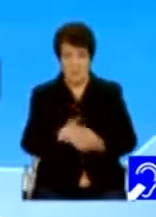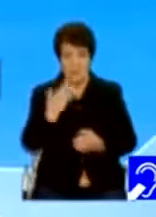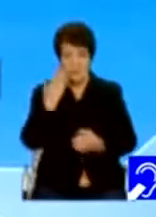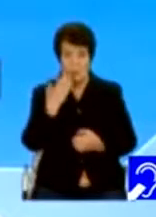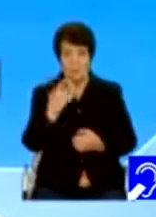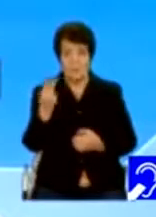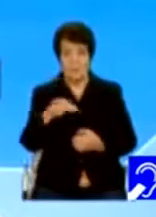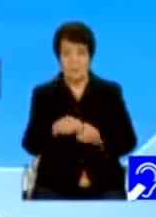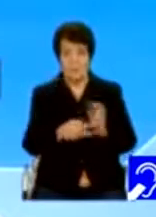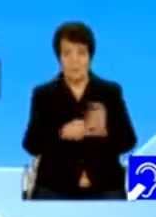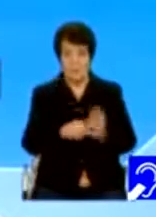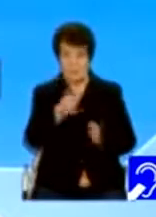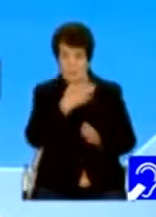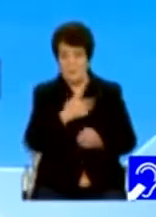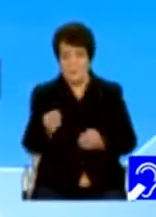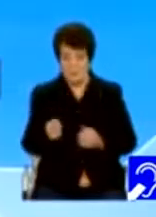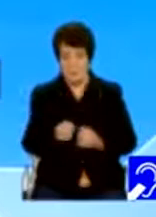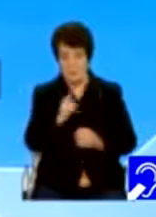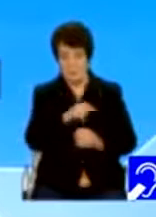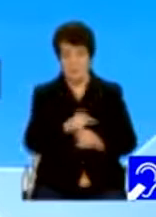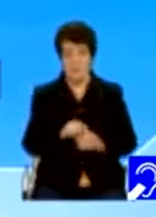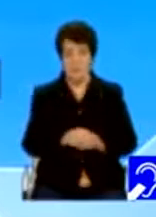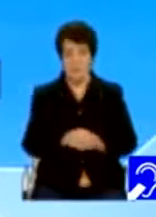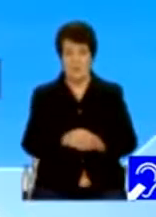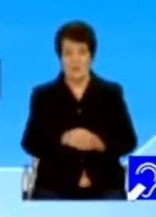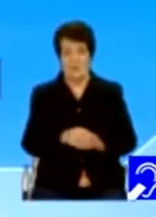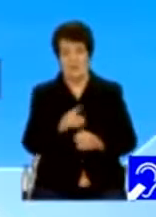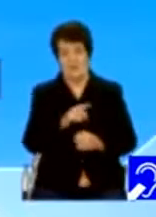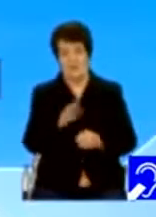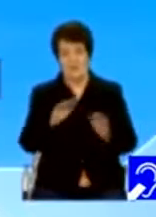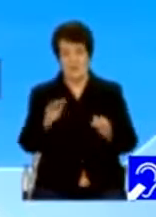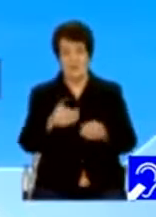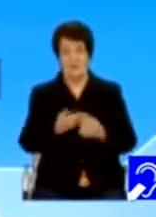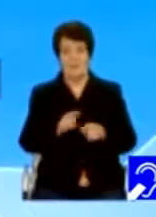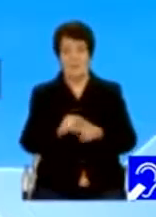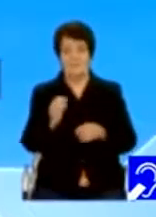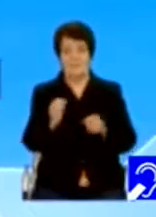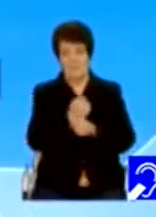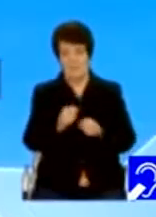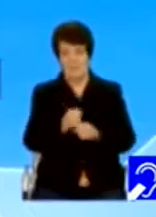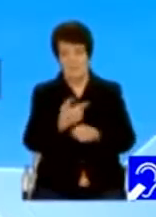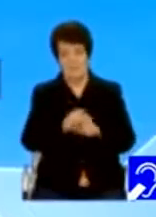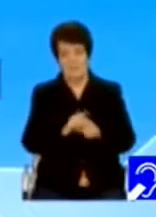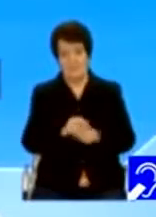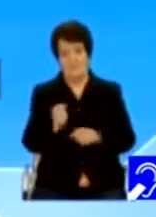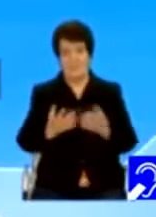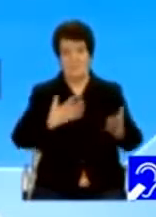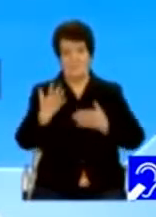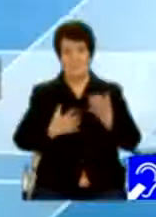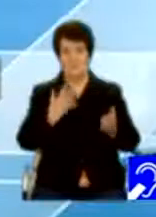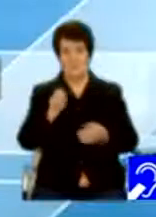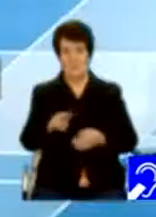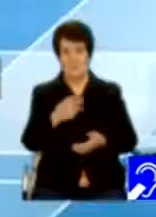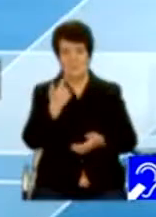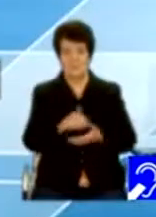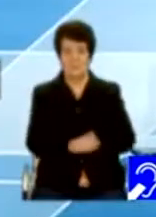românește, 2008, pe timpul lui Voronin. Așa că bătaia pentru noi e un fel de stimul, un fel de... îți dă două șuturi de astea și când te apuci de lucru, încă mai repede. Acum s-a întâmplat